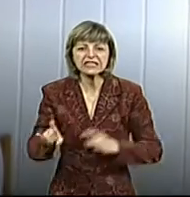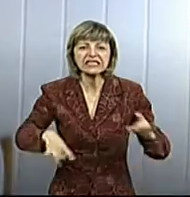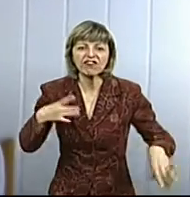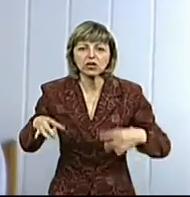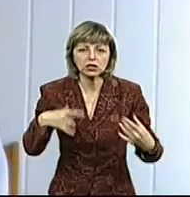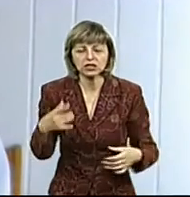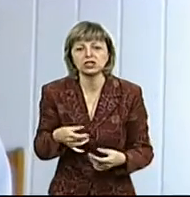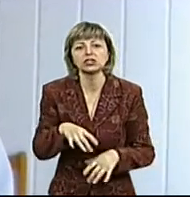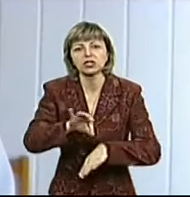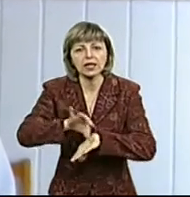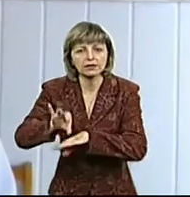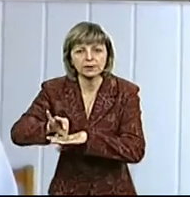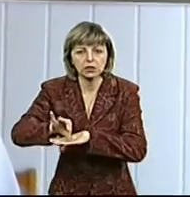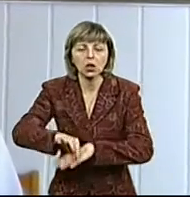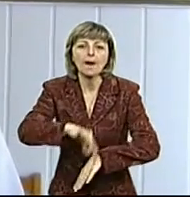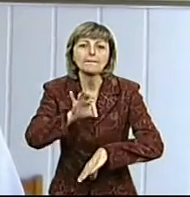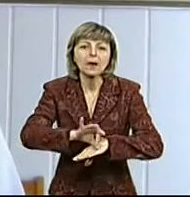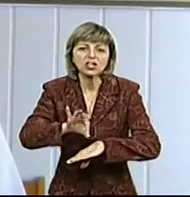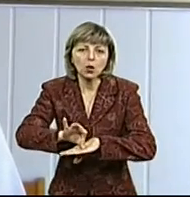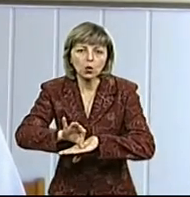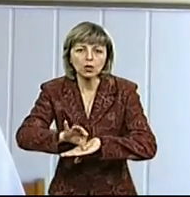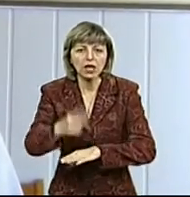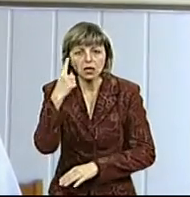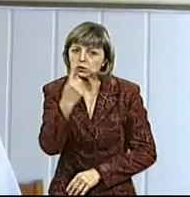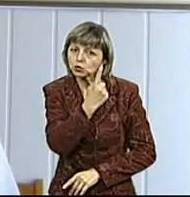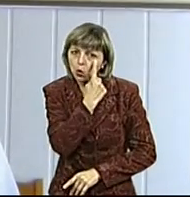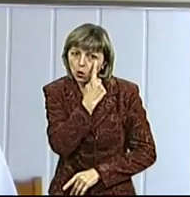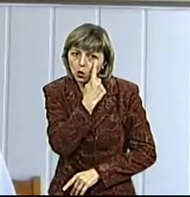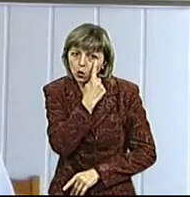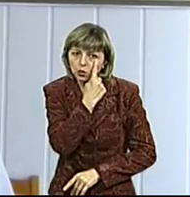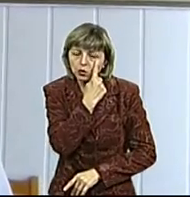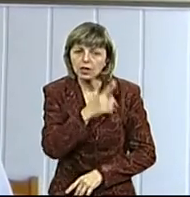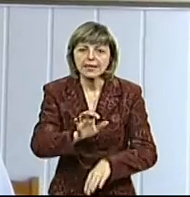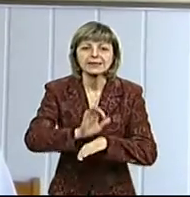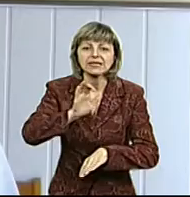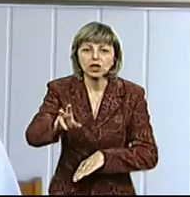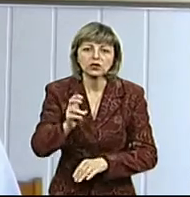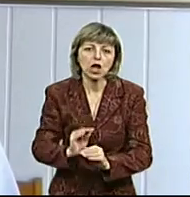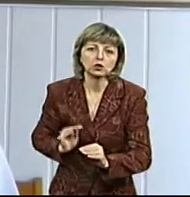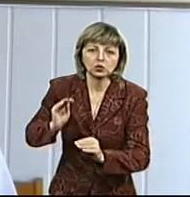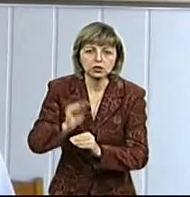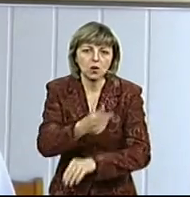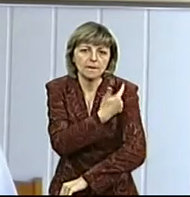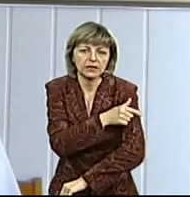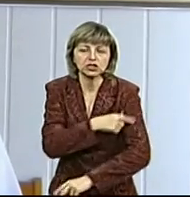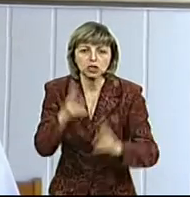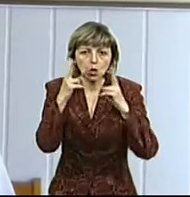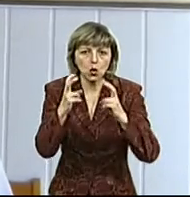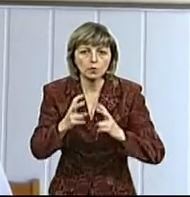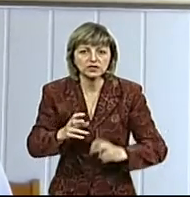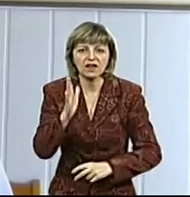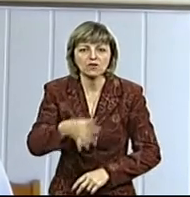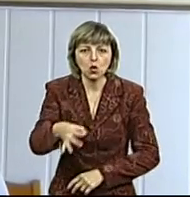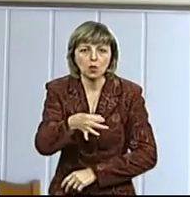неврологічна патологія, патологія зору, скеровані на додаткове медичне обстеження в